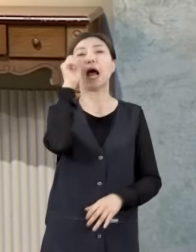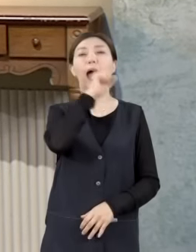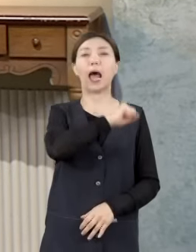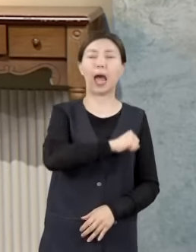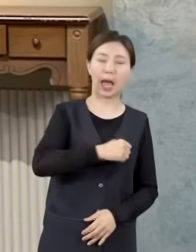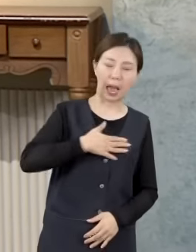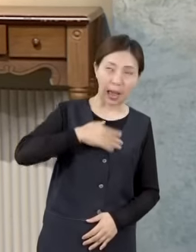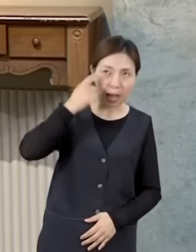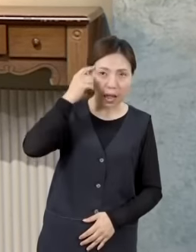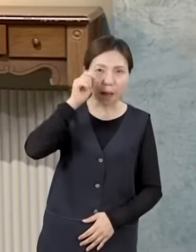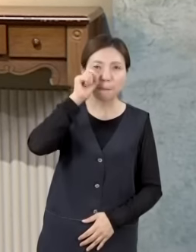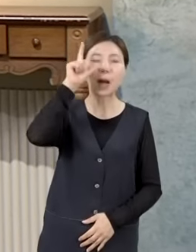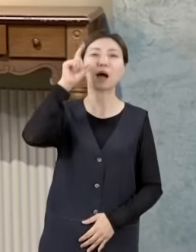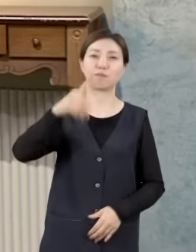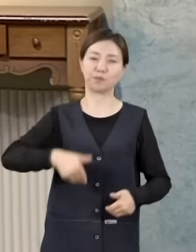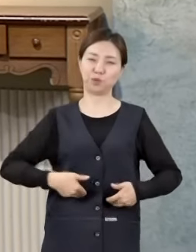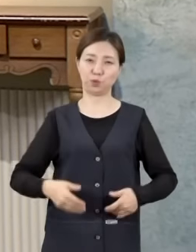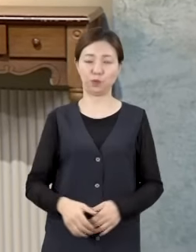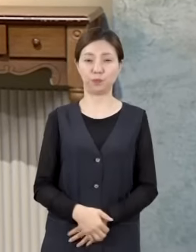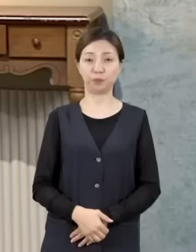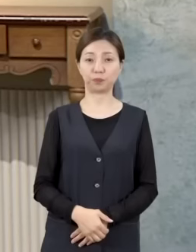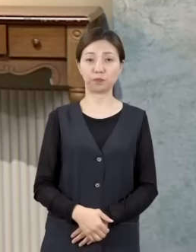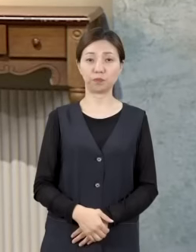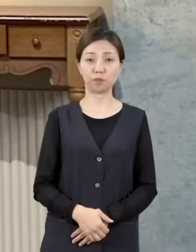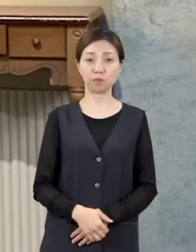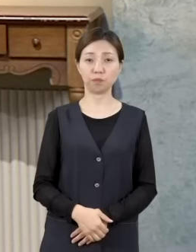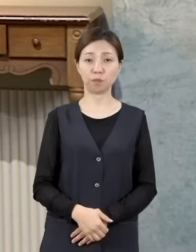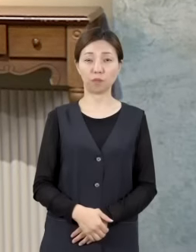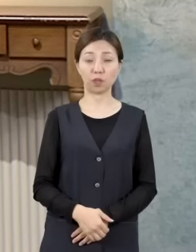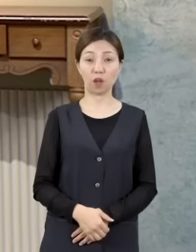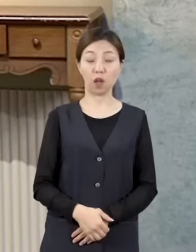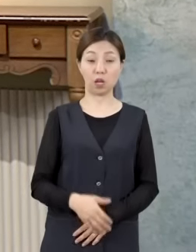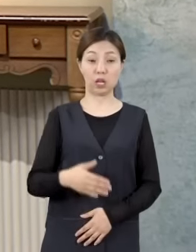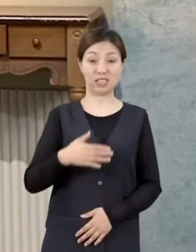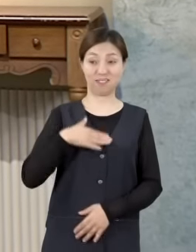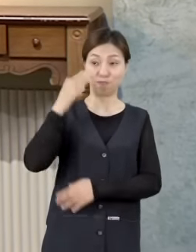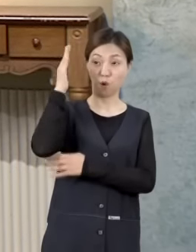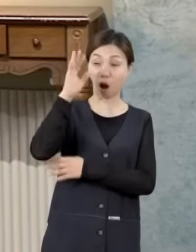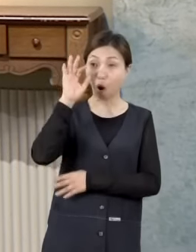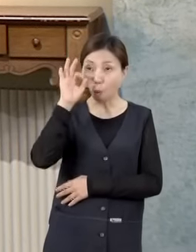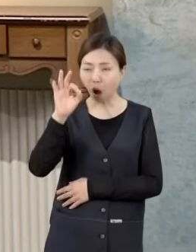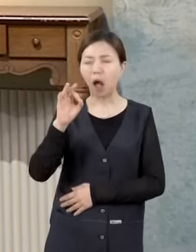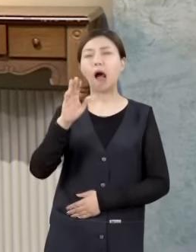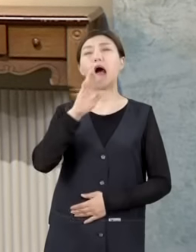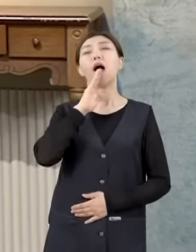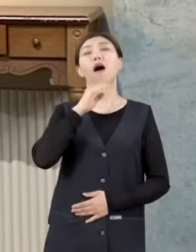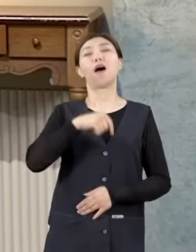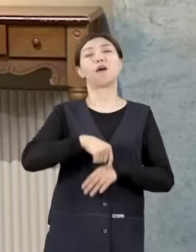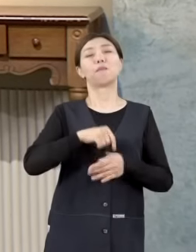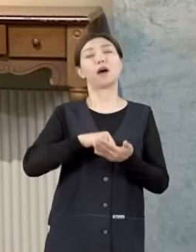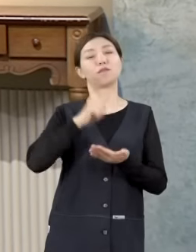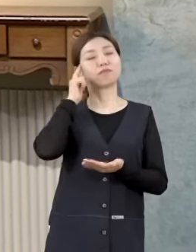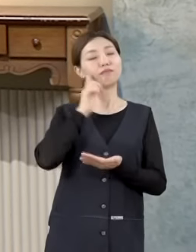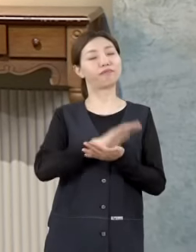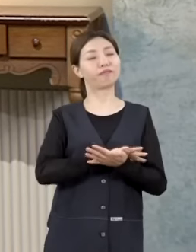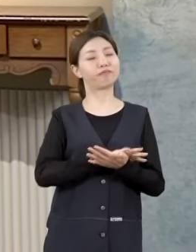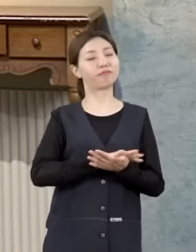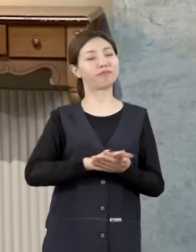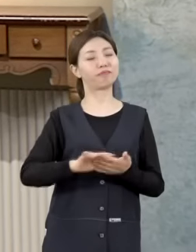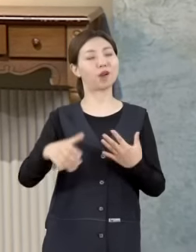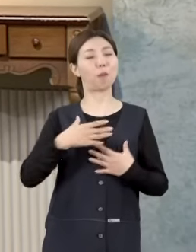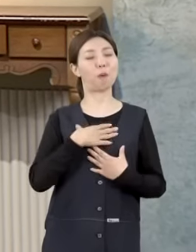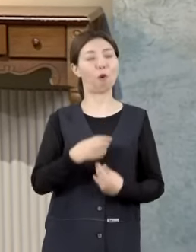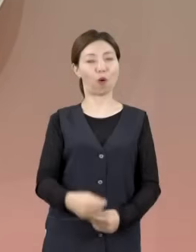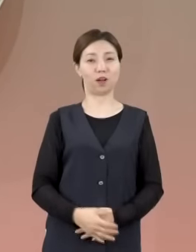얘기하셨습니다 어떤 불자님이이 돌이를 아니까이 법문을 딱 들으니까 마음이 너무 편안해졌어요